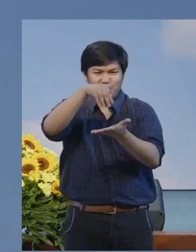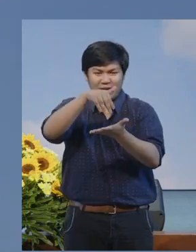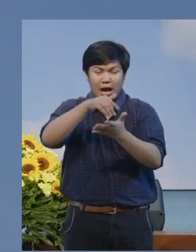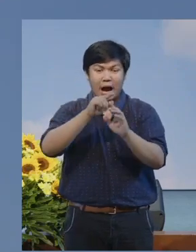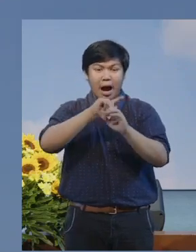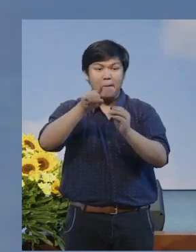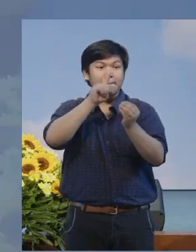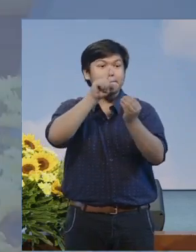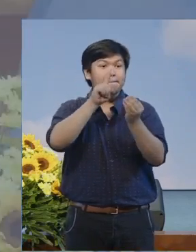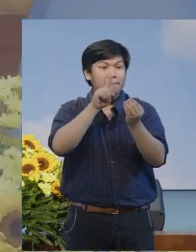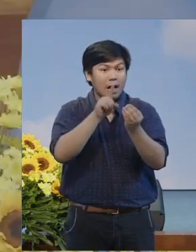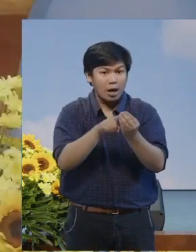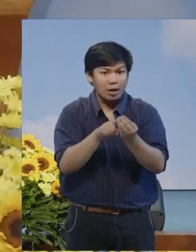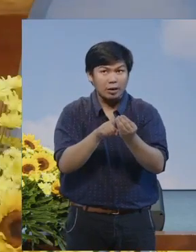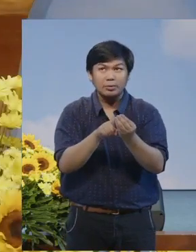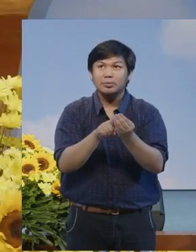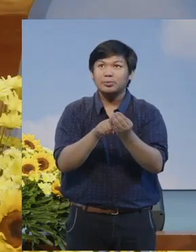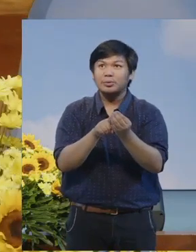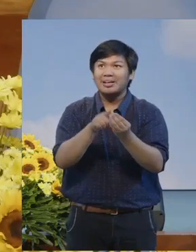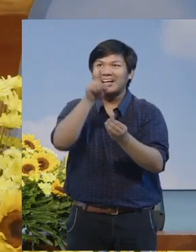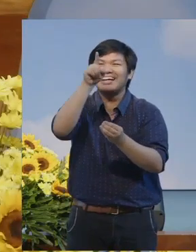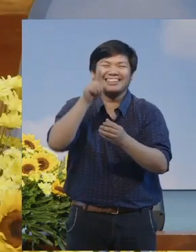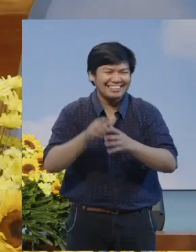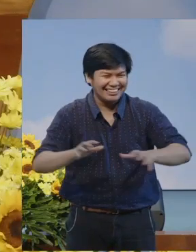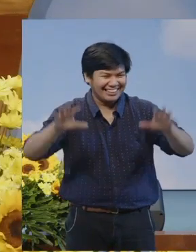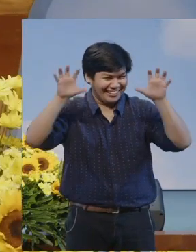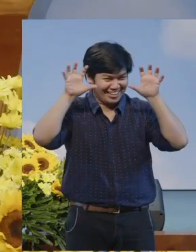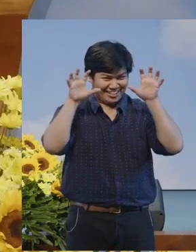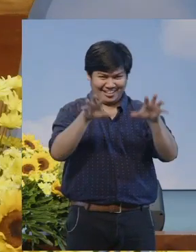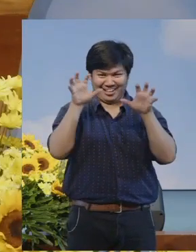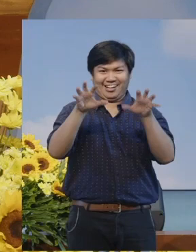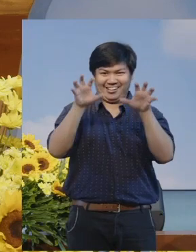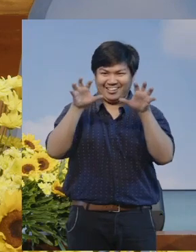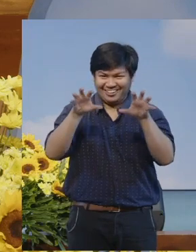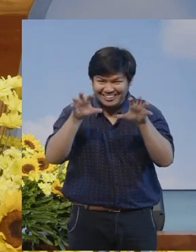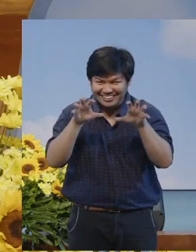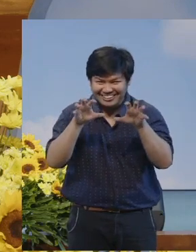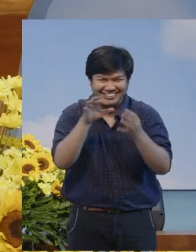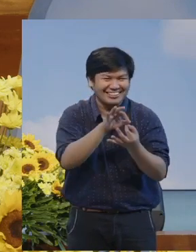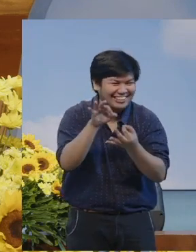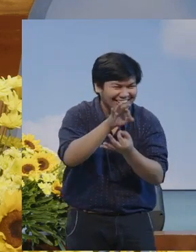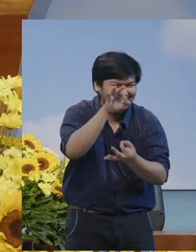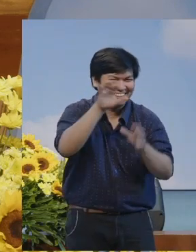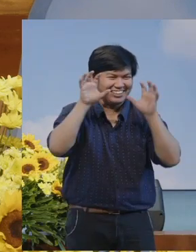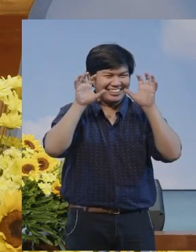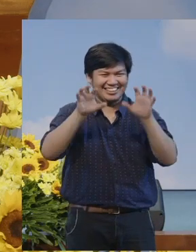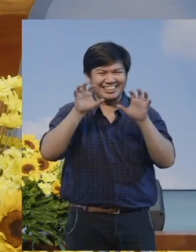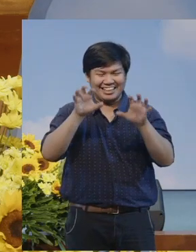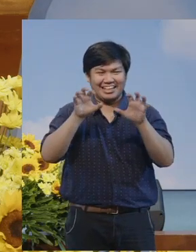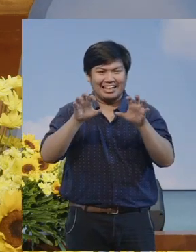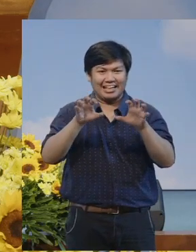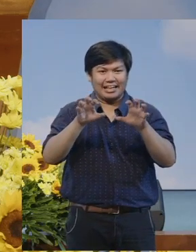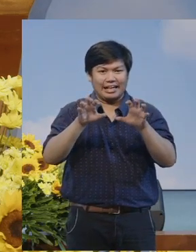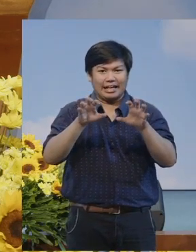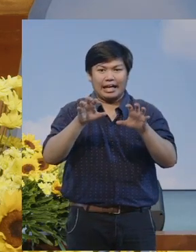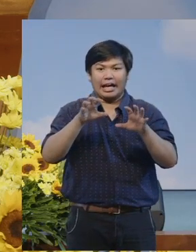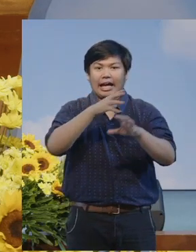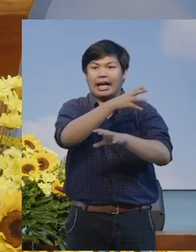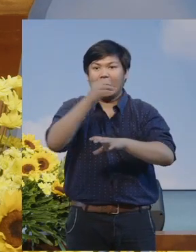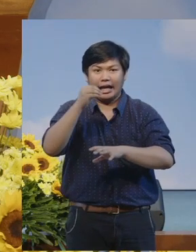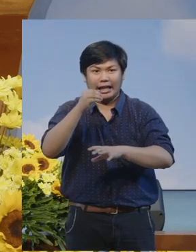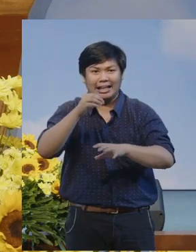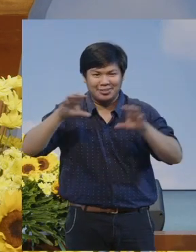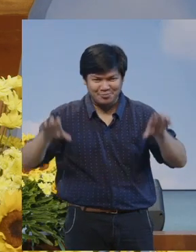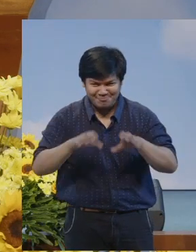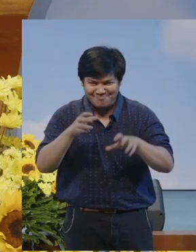mensahe ngayong hapong ito, ang okultismo, mga multo, at gawain ng